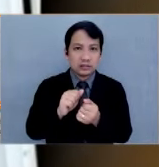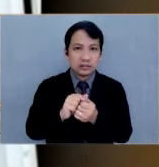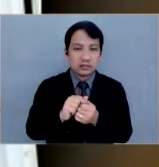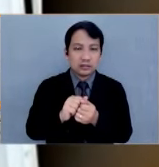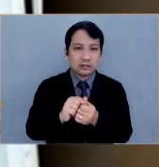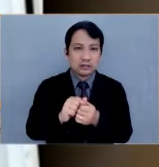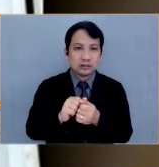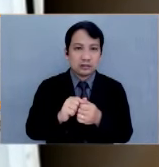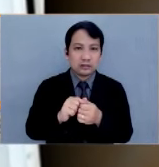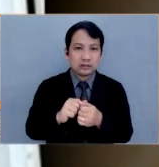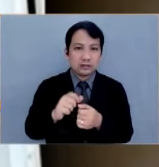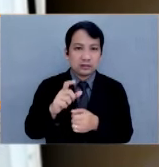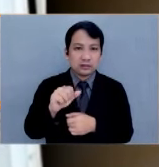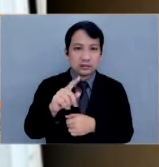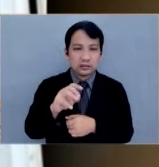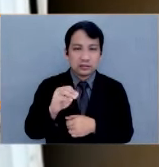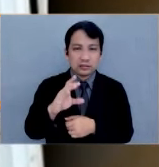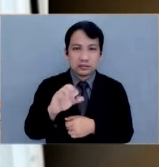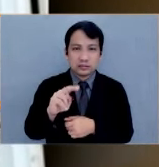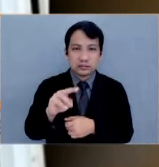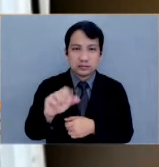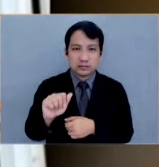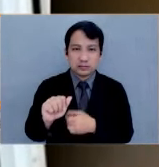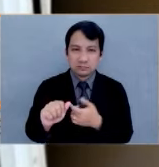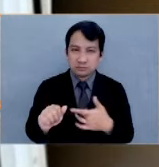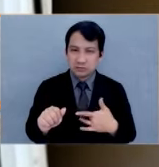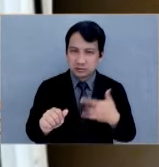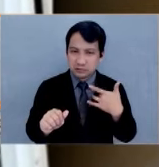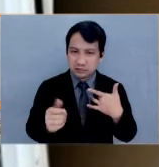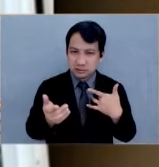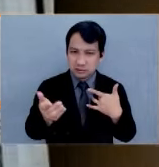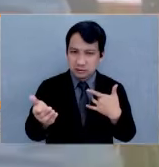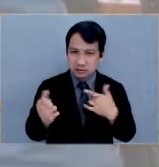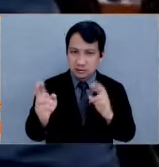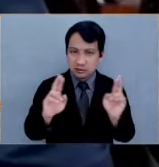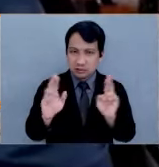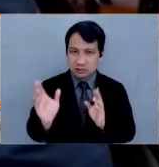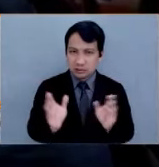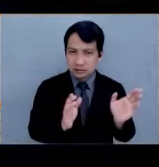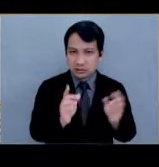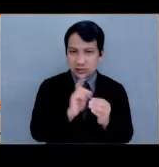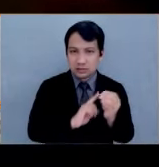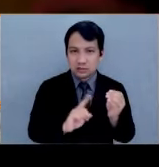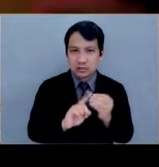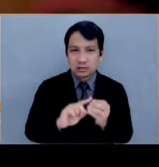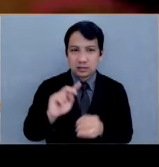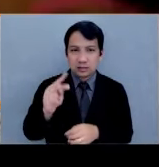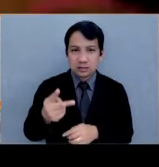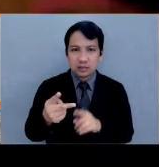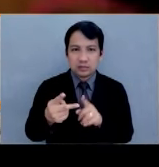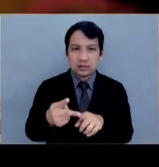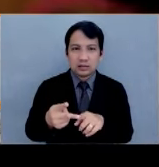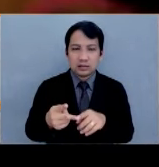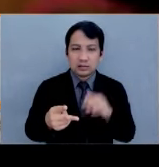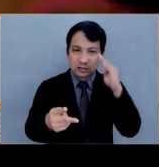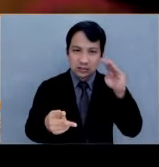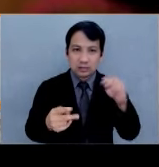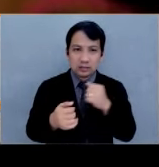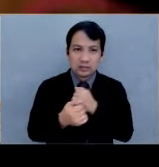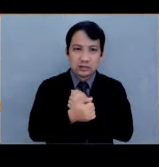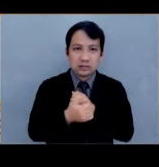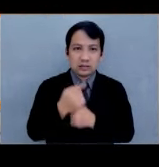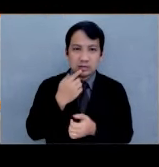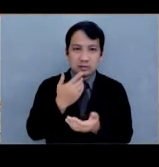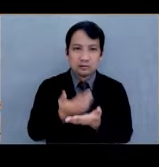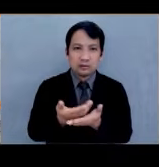Star Cinema. Ang pulso tuloy ng fans, paghahanda na ba ito sa part 2 ng Hello Love Goodbye? Matatanda